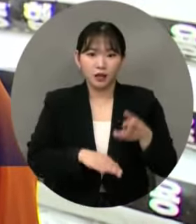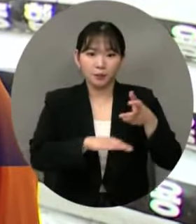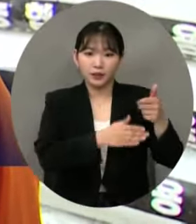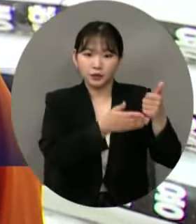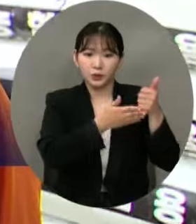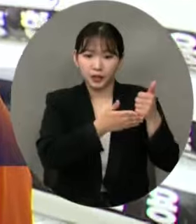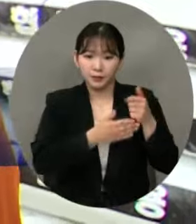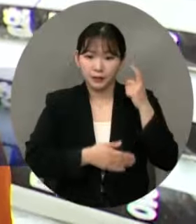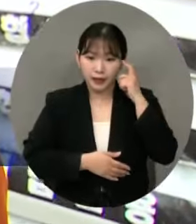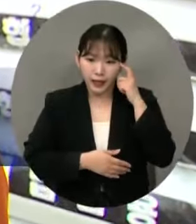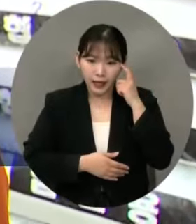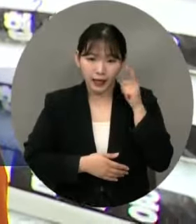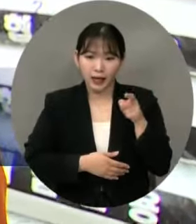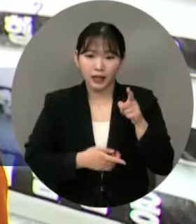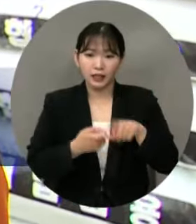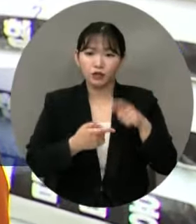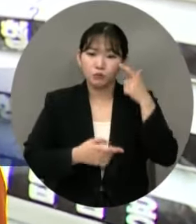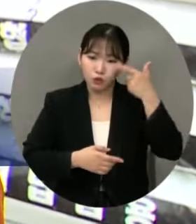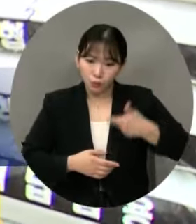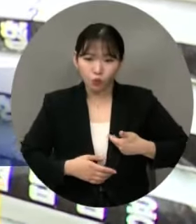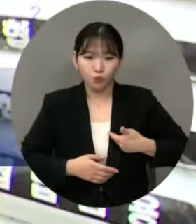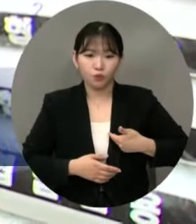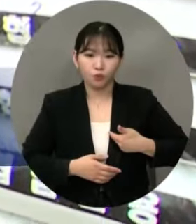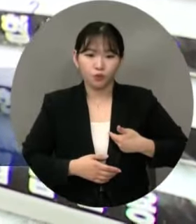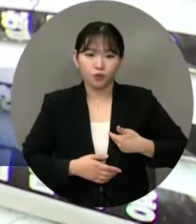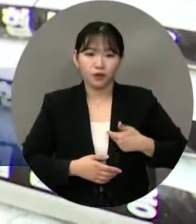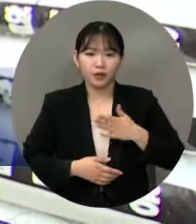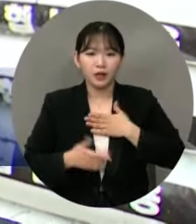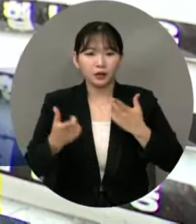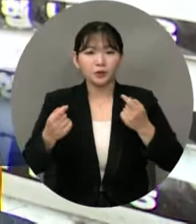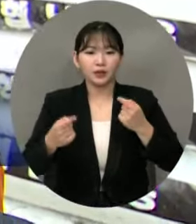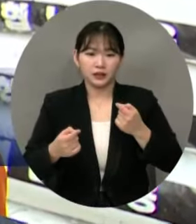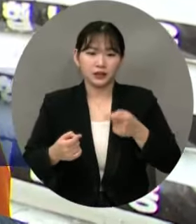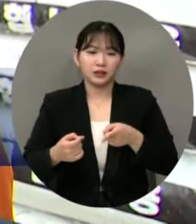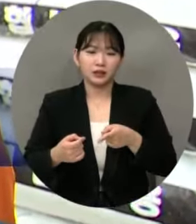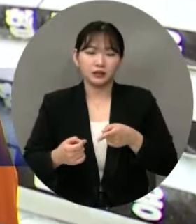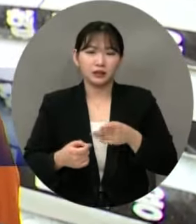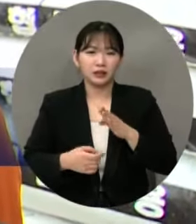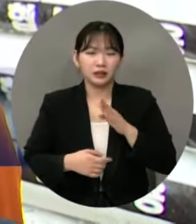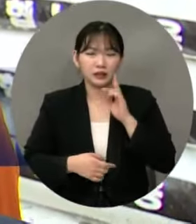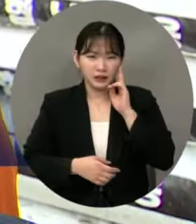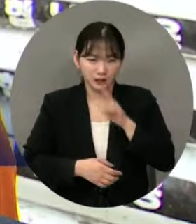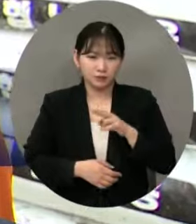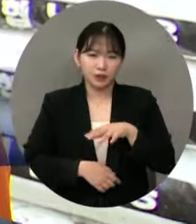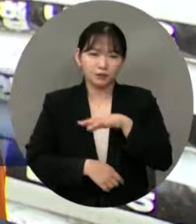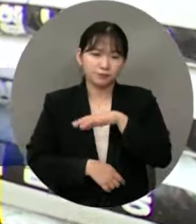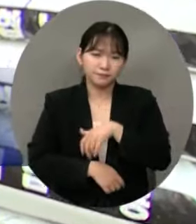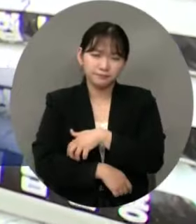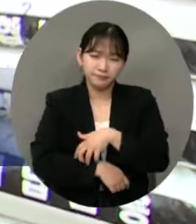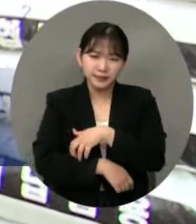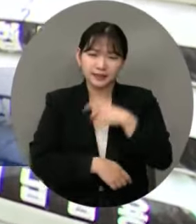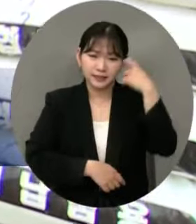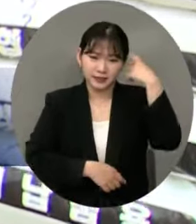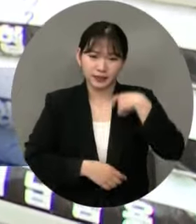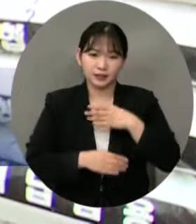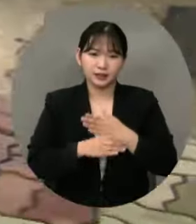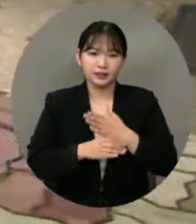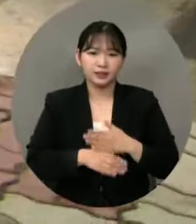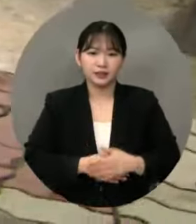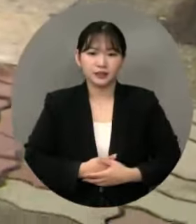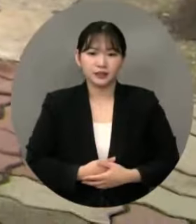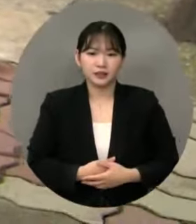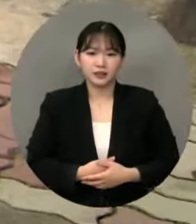버스 손님들 의견도 좀 들어오고 저역시도 굉장히 좀 불편함을 느끼고